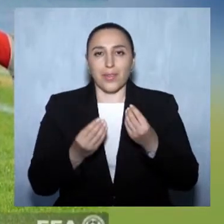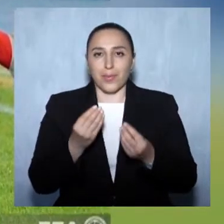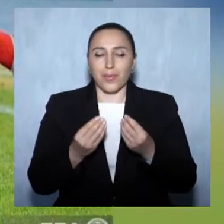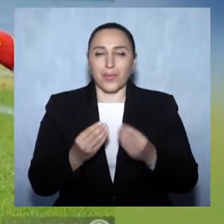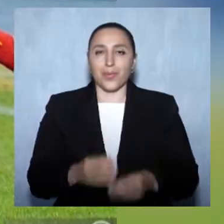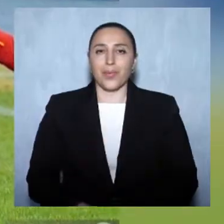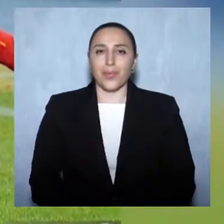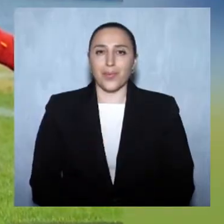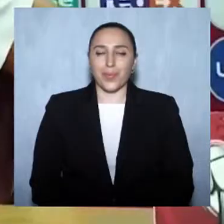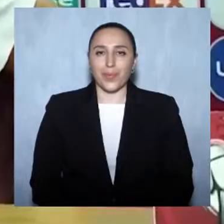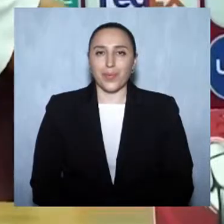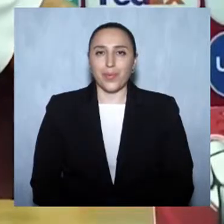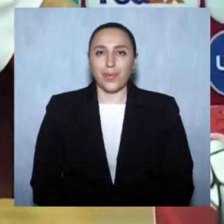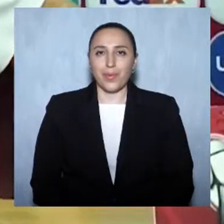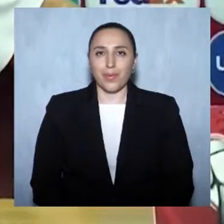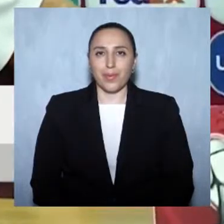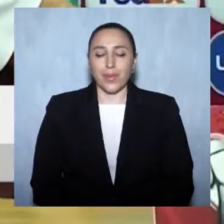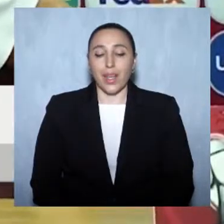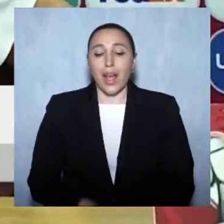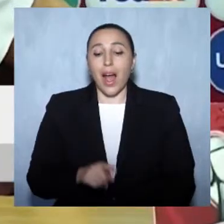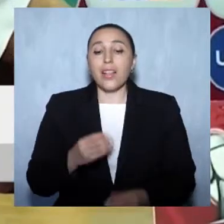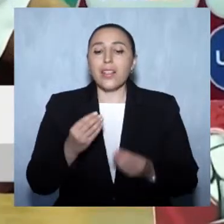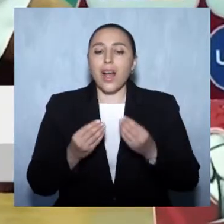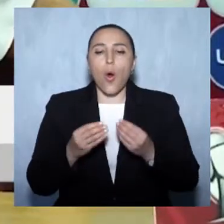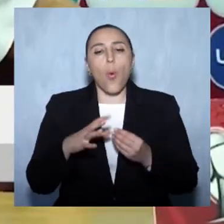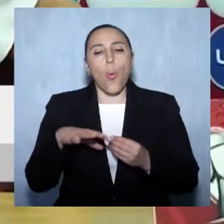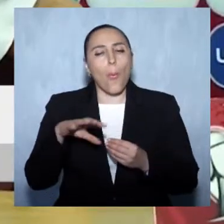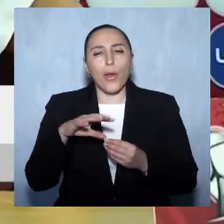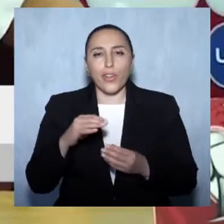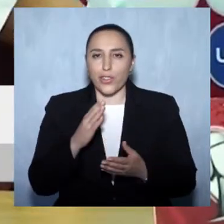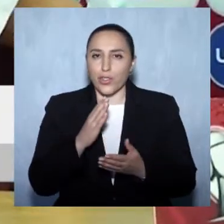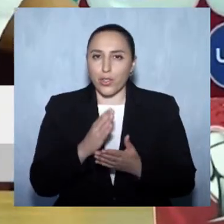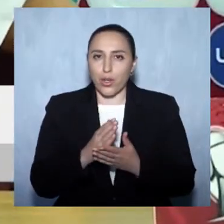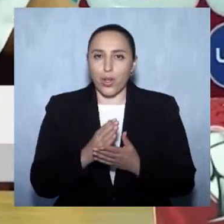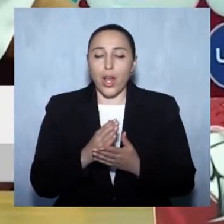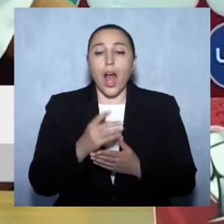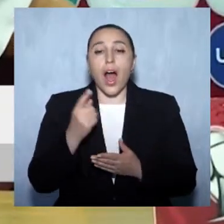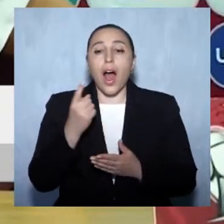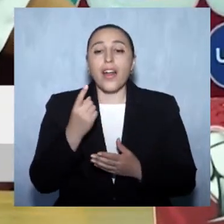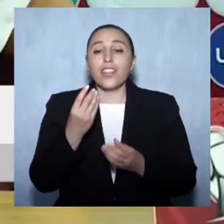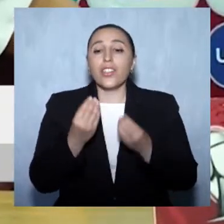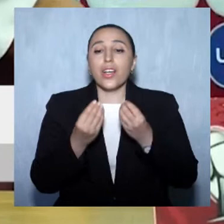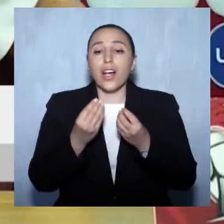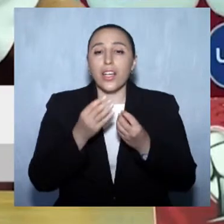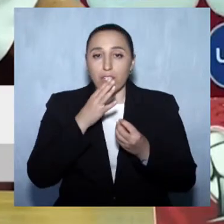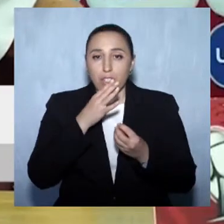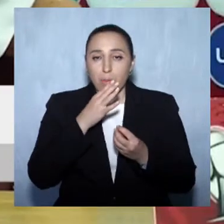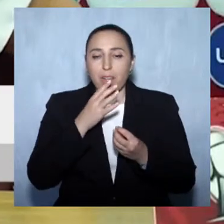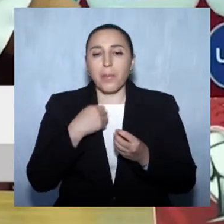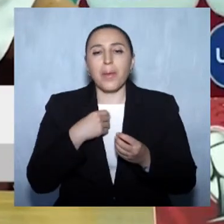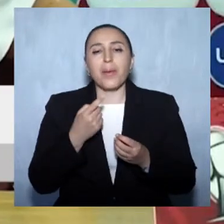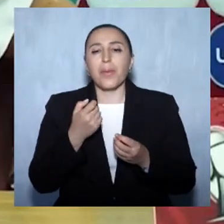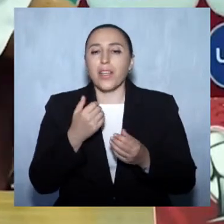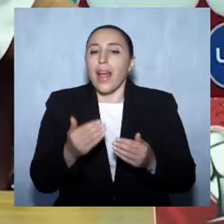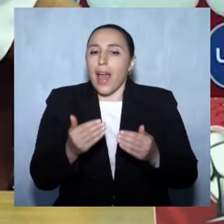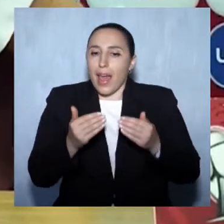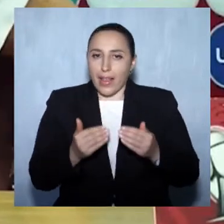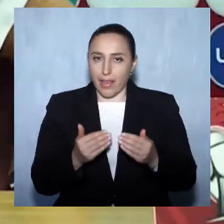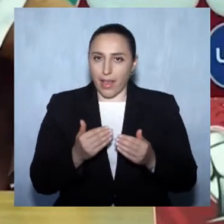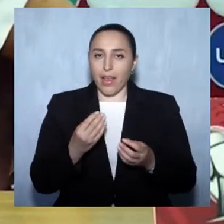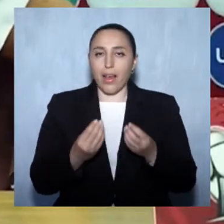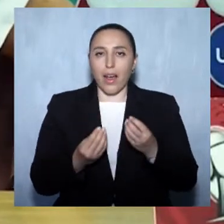փոխվեց։ Այս խաղում կար ամեն ինչ։ Առաջին խաղակեսը մենք սկսեցինք նահանջելով, հետ